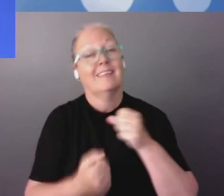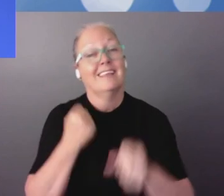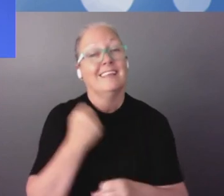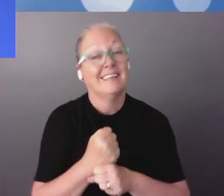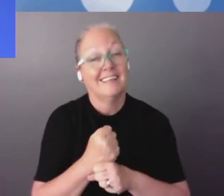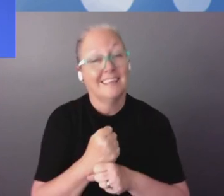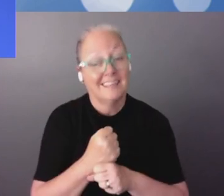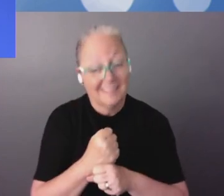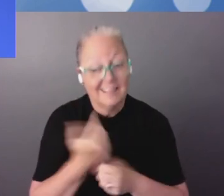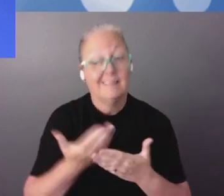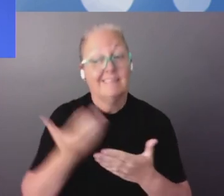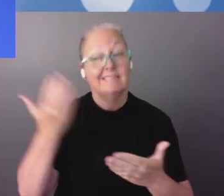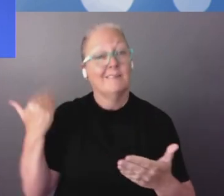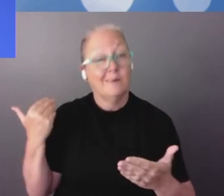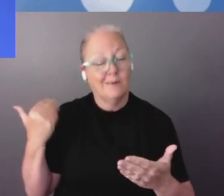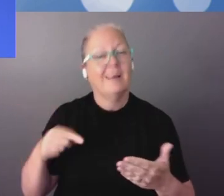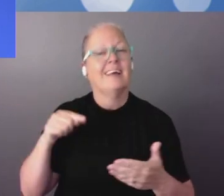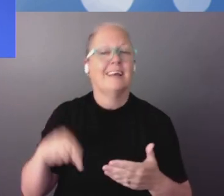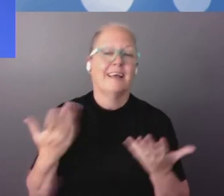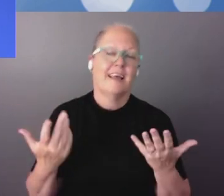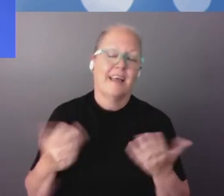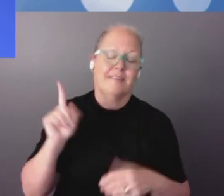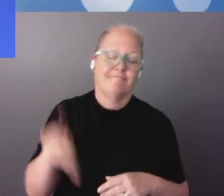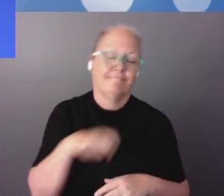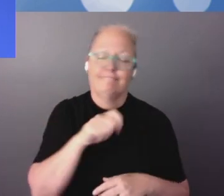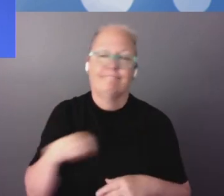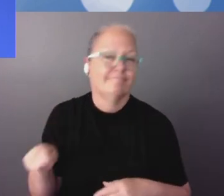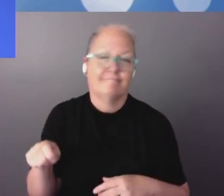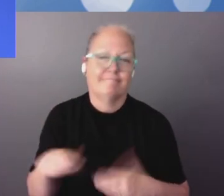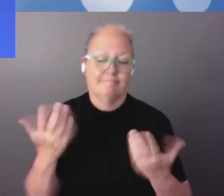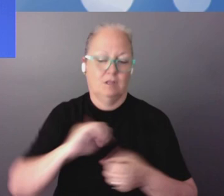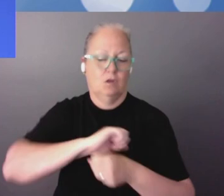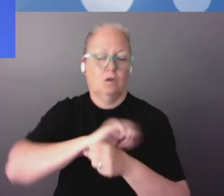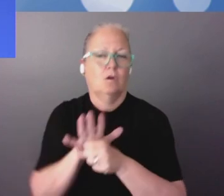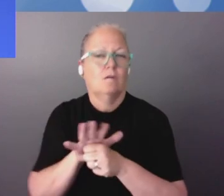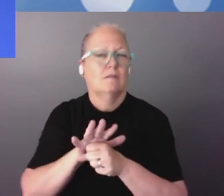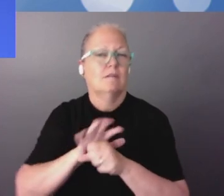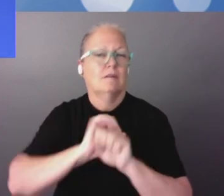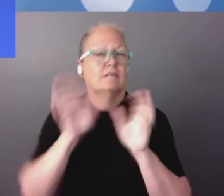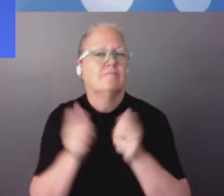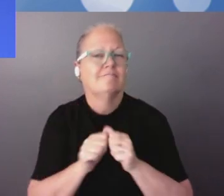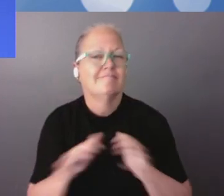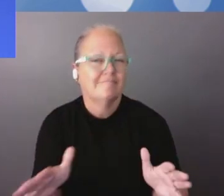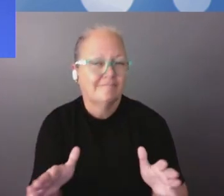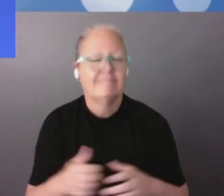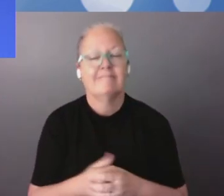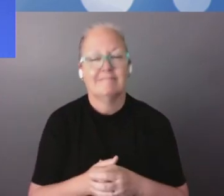какую силу имеет пандемия. Одновременно все интернет-решения,